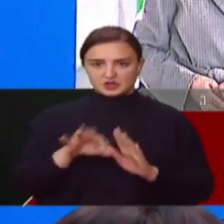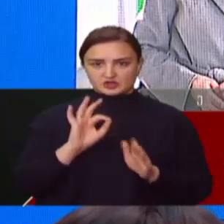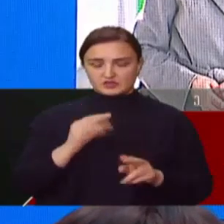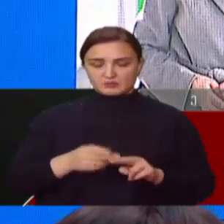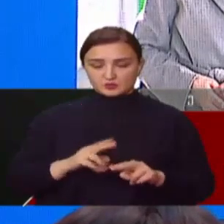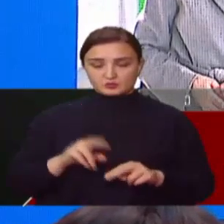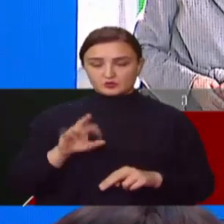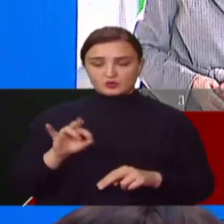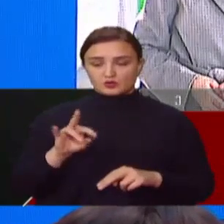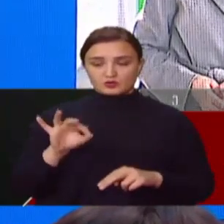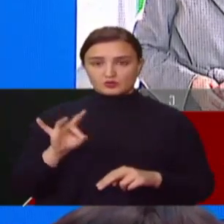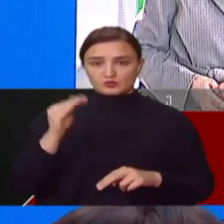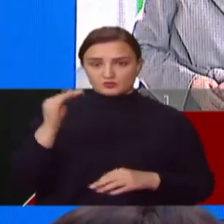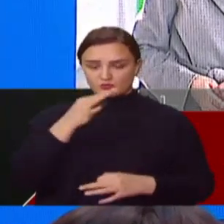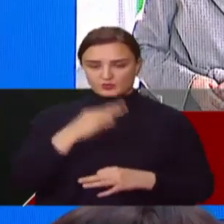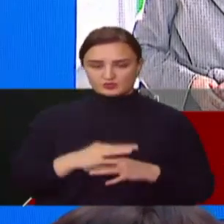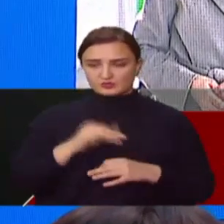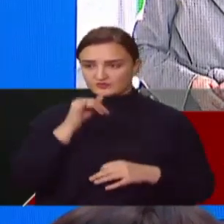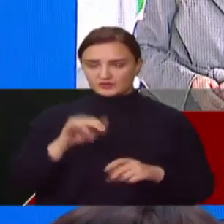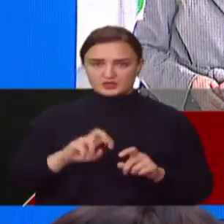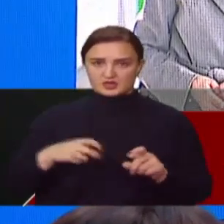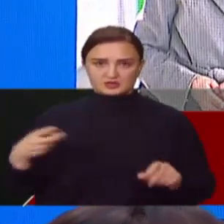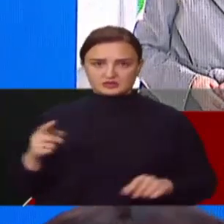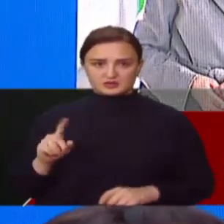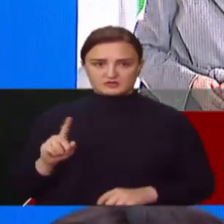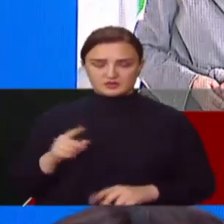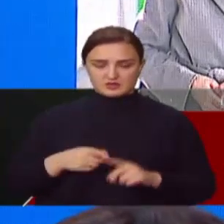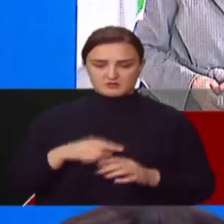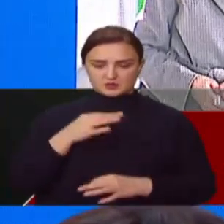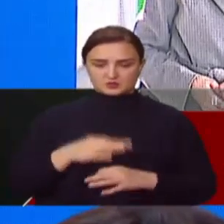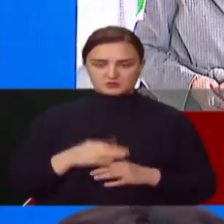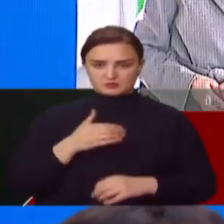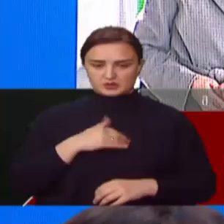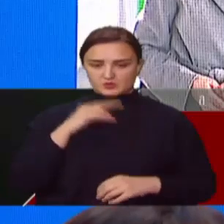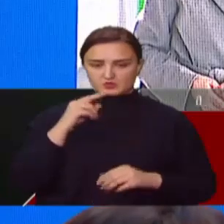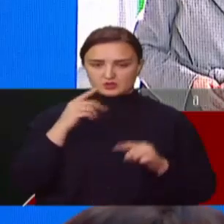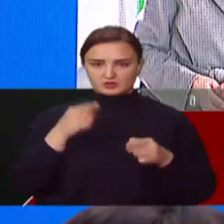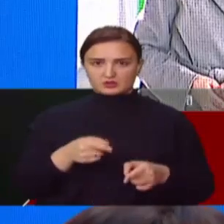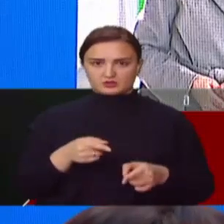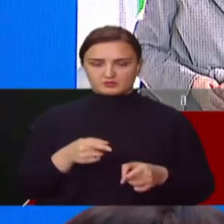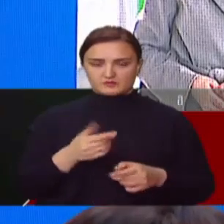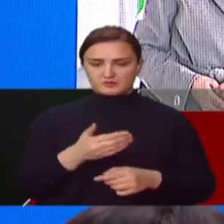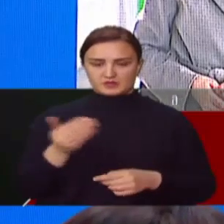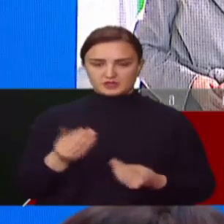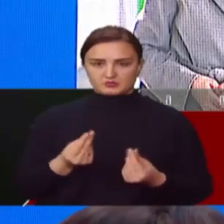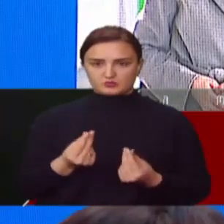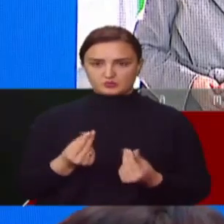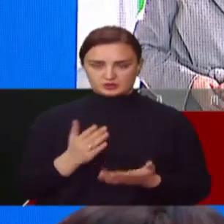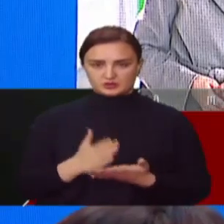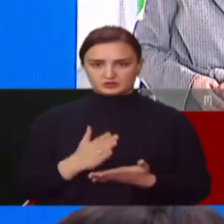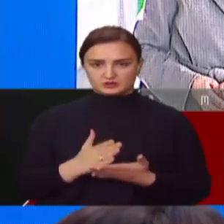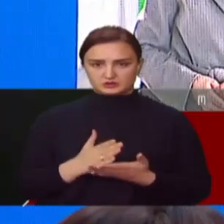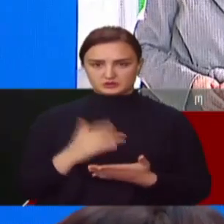Amitom donorebis pasuzgebloba aris da vegar gaiktsevian amjerat am pasuzgeblobas da minda ro khuradgeba miaktsion ro mati pulit